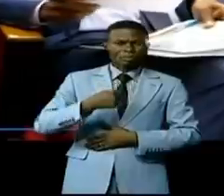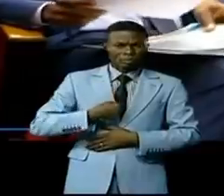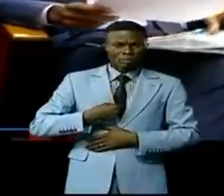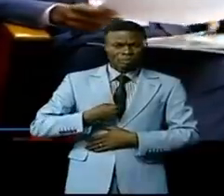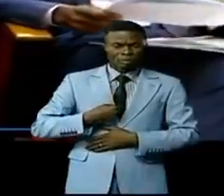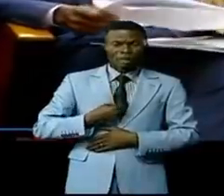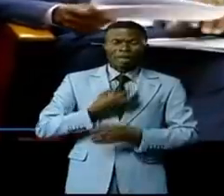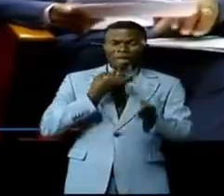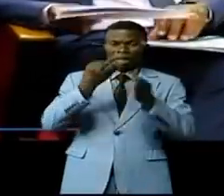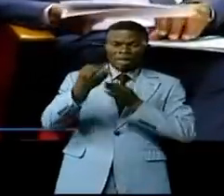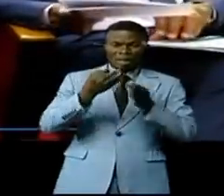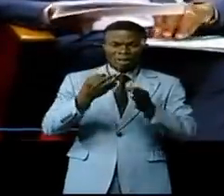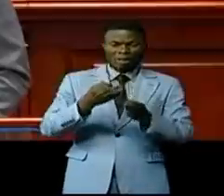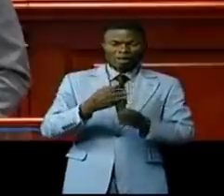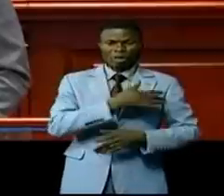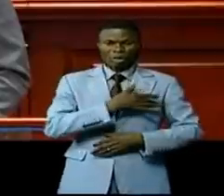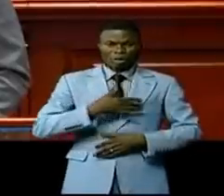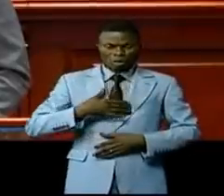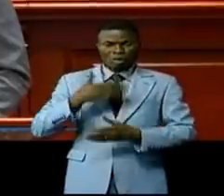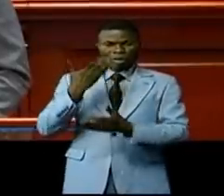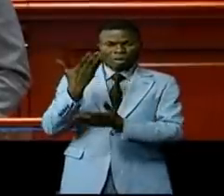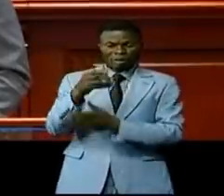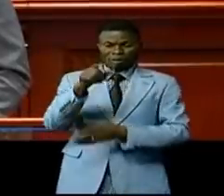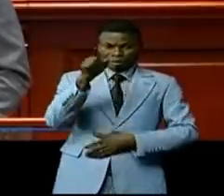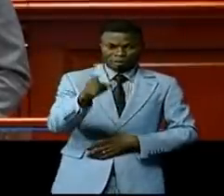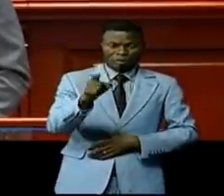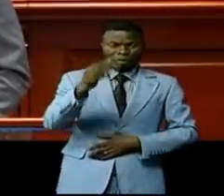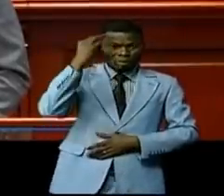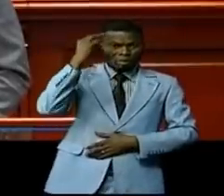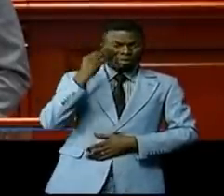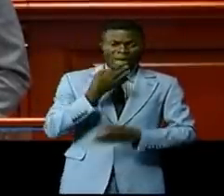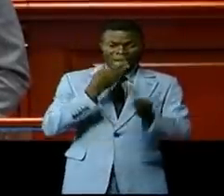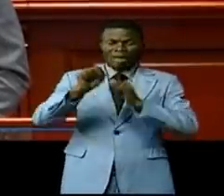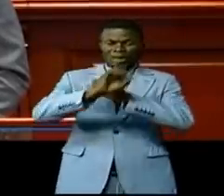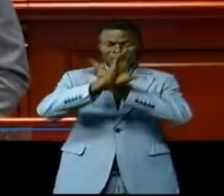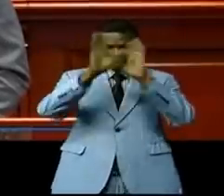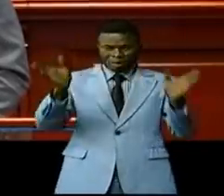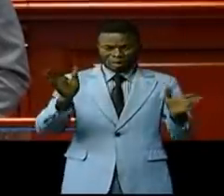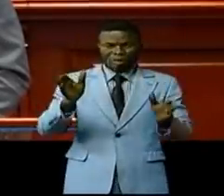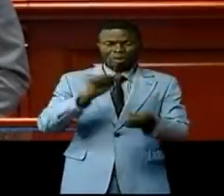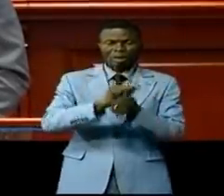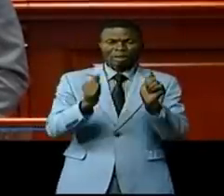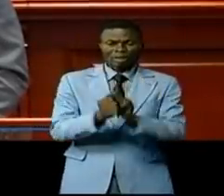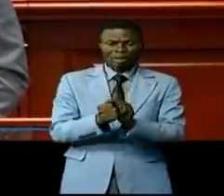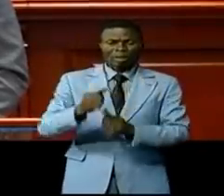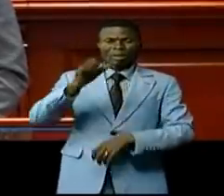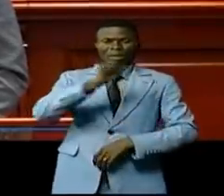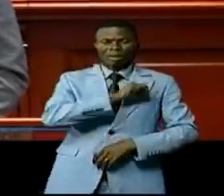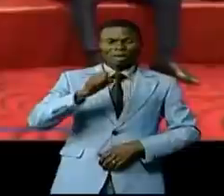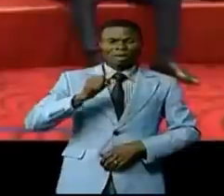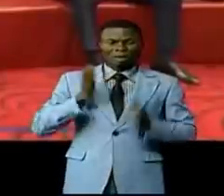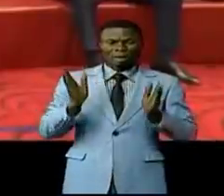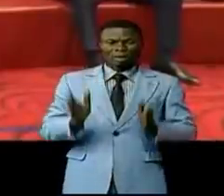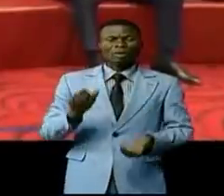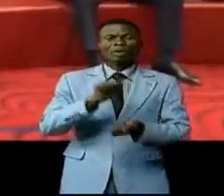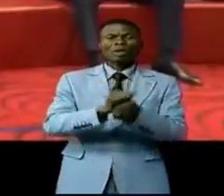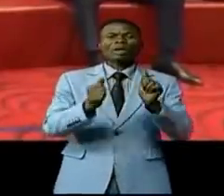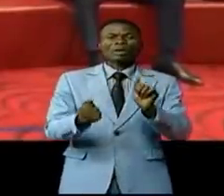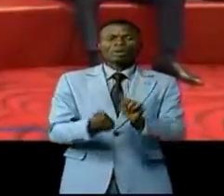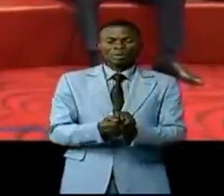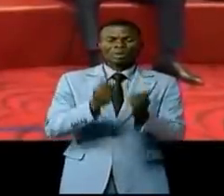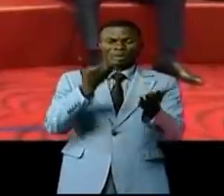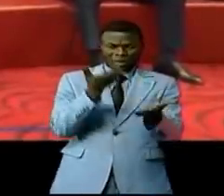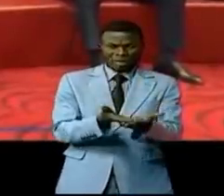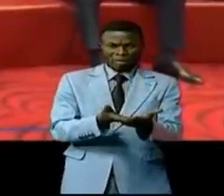l'insigne, honneur de vous demander d'éclairer la lanterne des honorables sénateurs aux préoccupations